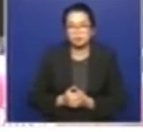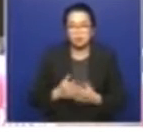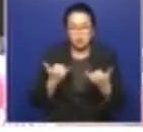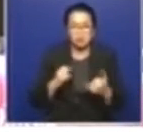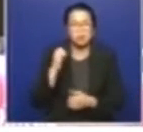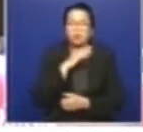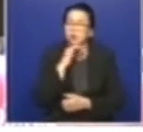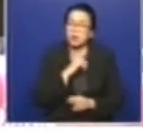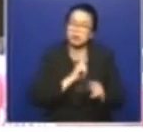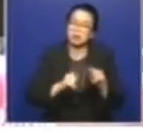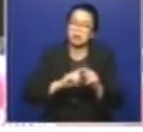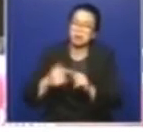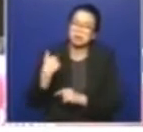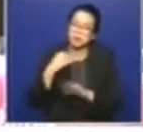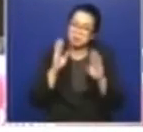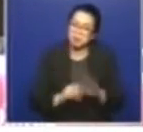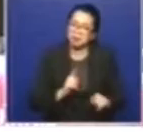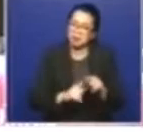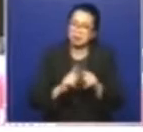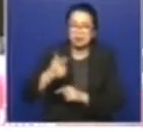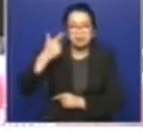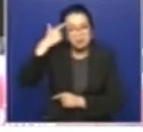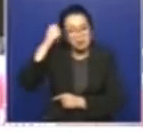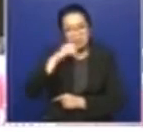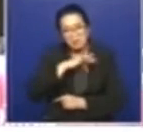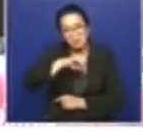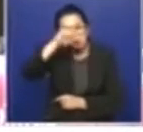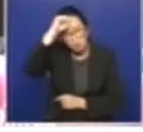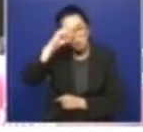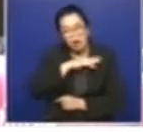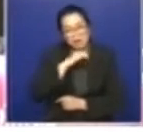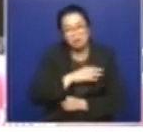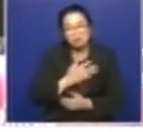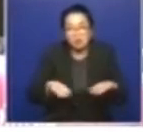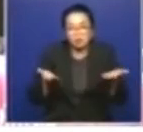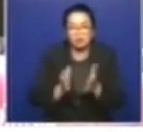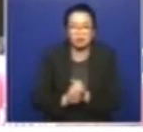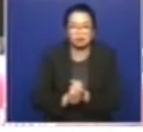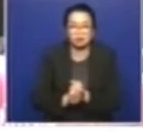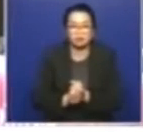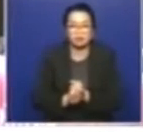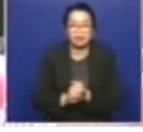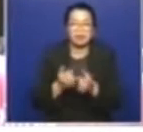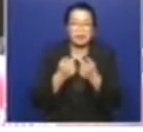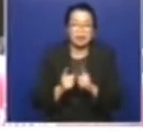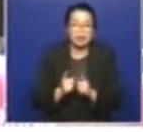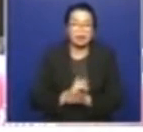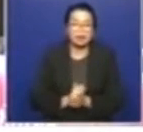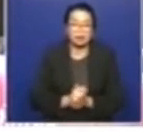บบอ่ะฉลาดขยันโง่ขยันอะไรขยันก็ว่าไปอ่ะทีนี้เมื่อความจริงเป็นที่